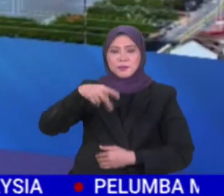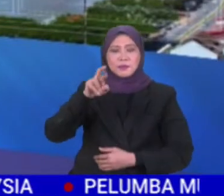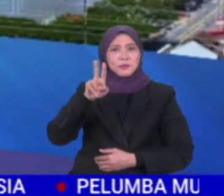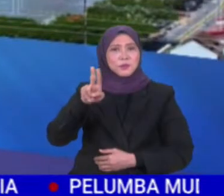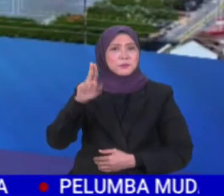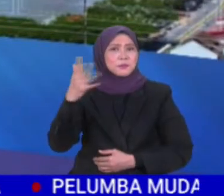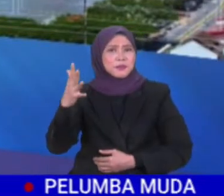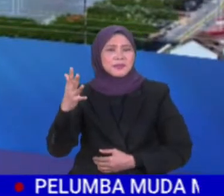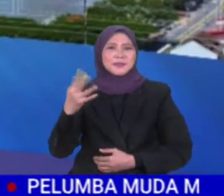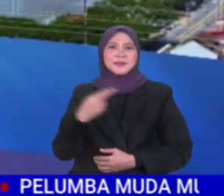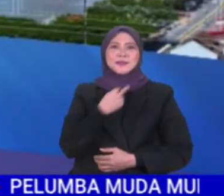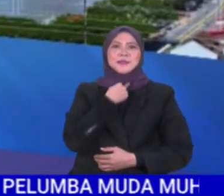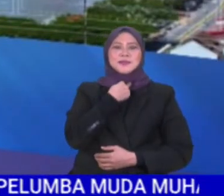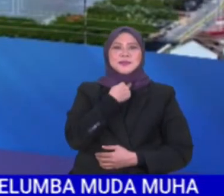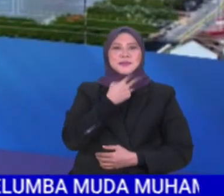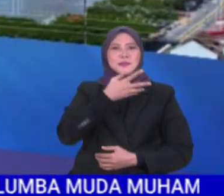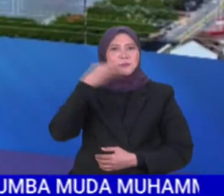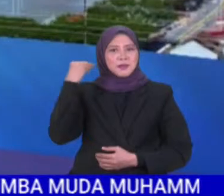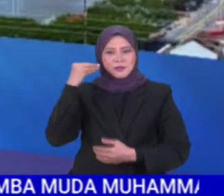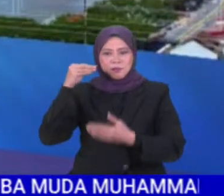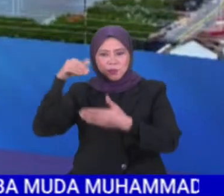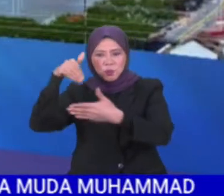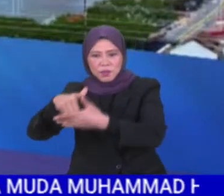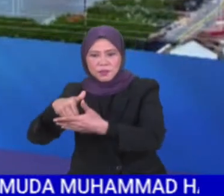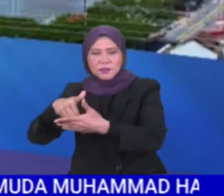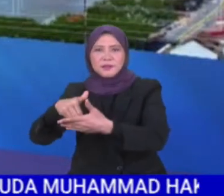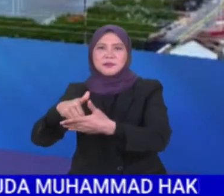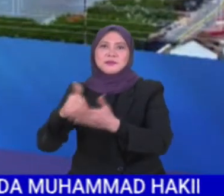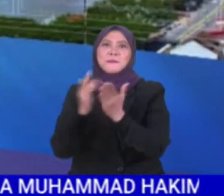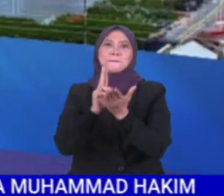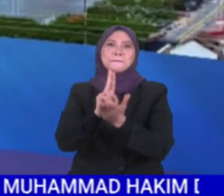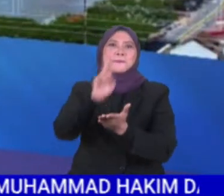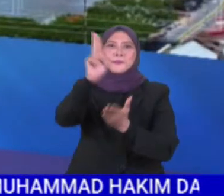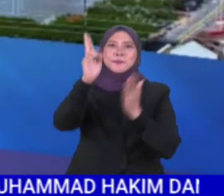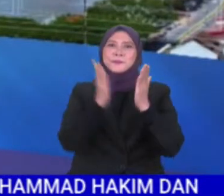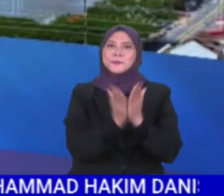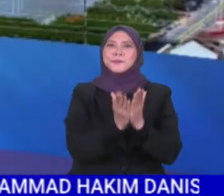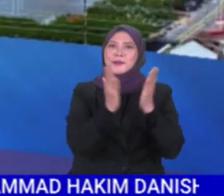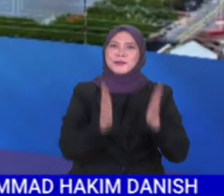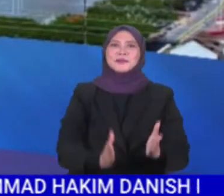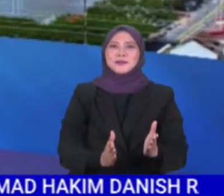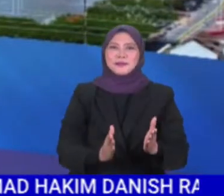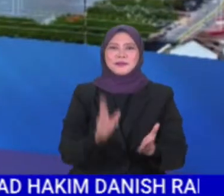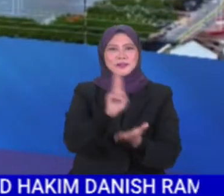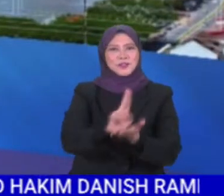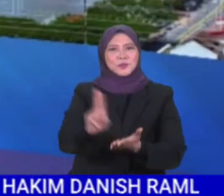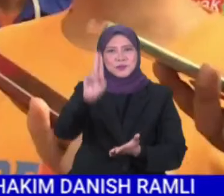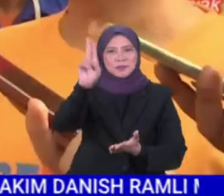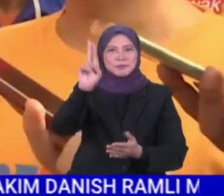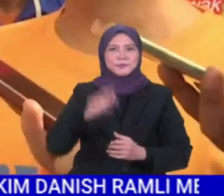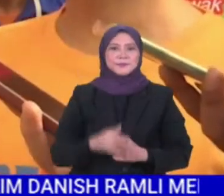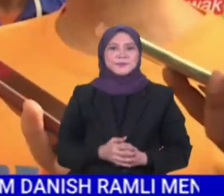sehingga menukarkan mereka untuk balik mengundi terutama penuntut Institut pengajian tinggi